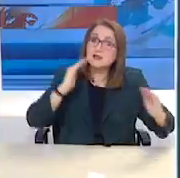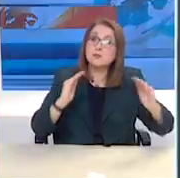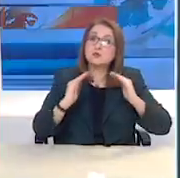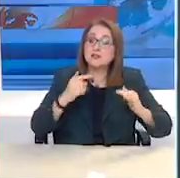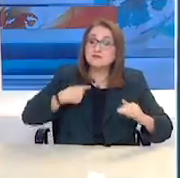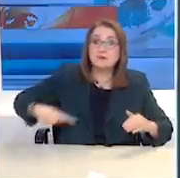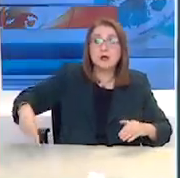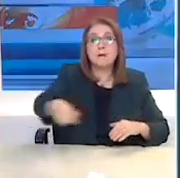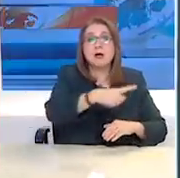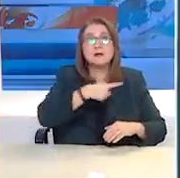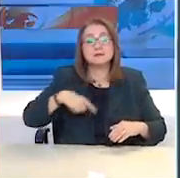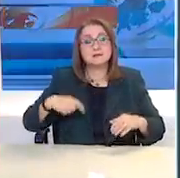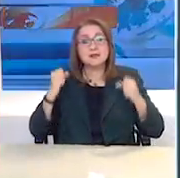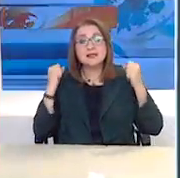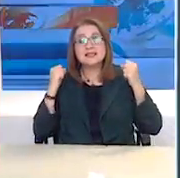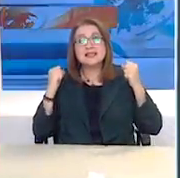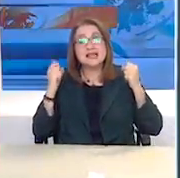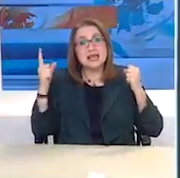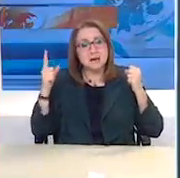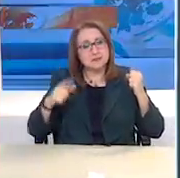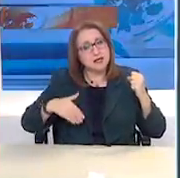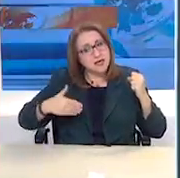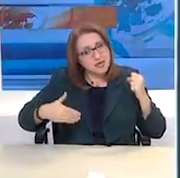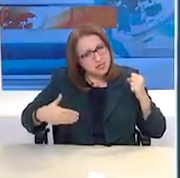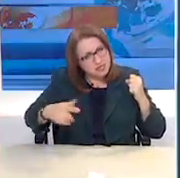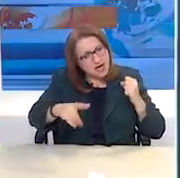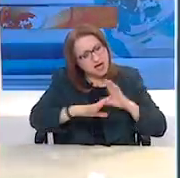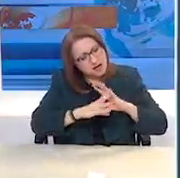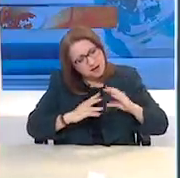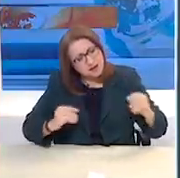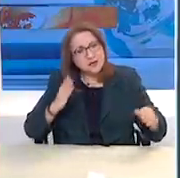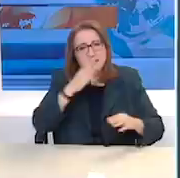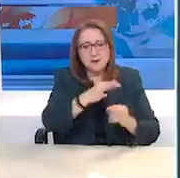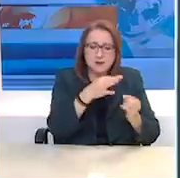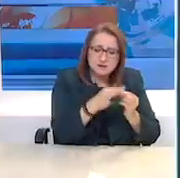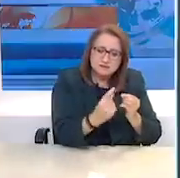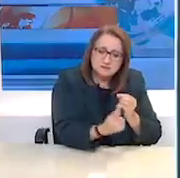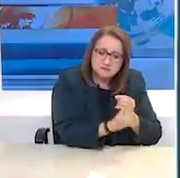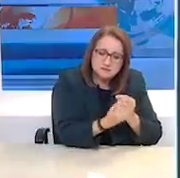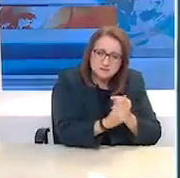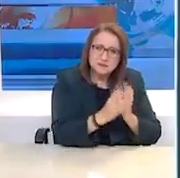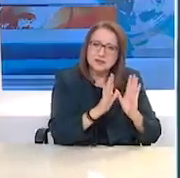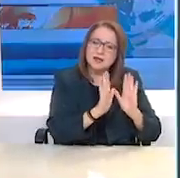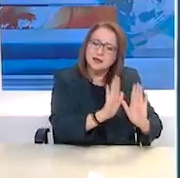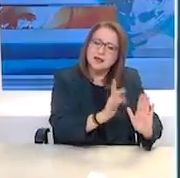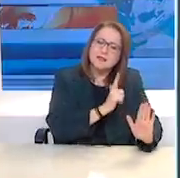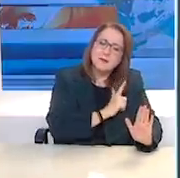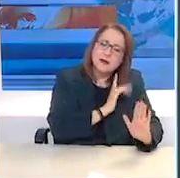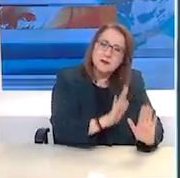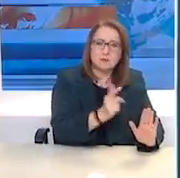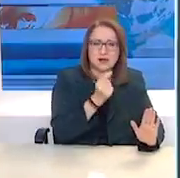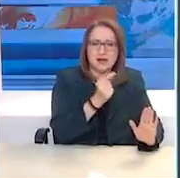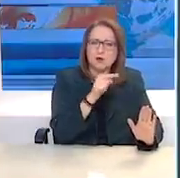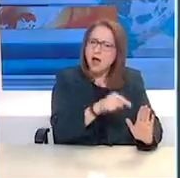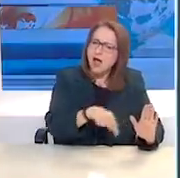ξανά στους χώρους ανάπαυσής τους, θα ανάψουμε τα καντιλάκια τους. Η αγάπη της θύμησής τους μπορεί να περιμένει λίγες μέρες. Και εκείνοι άλλωστε αυτό